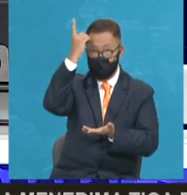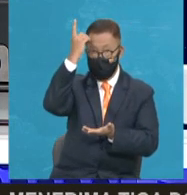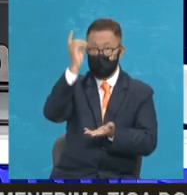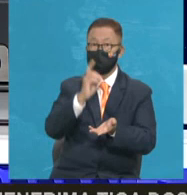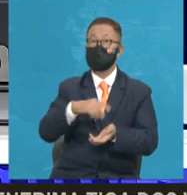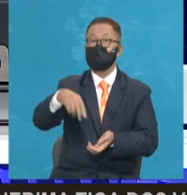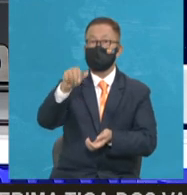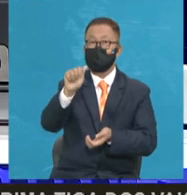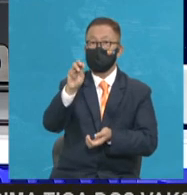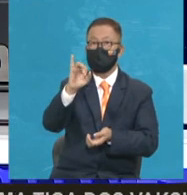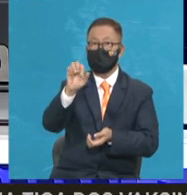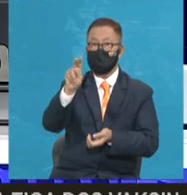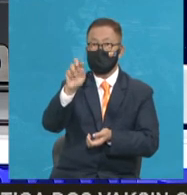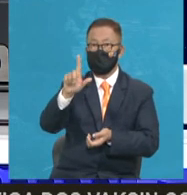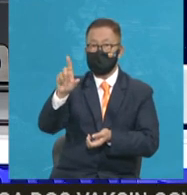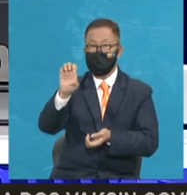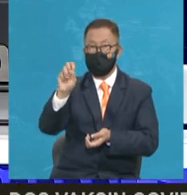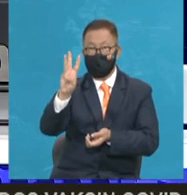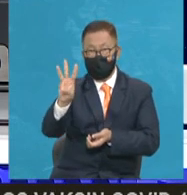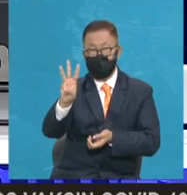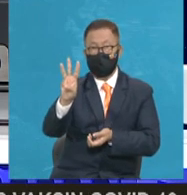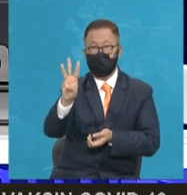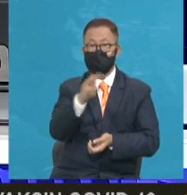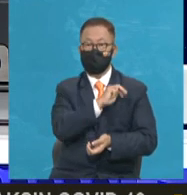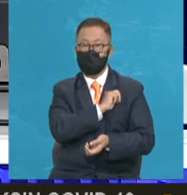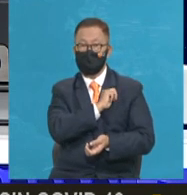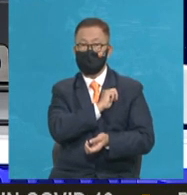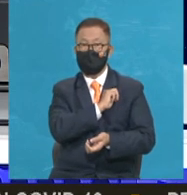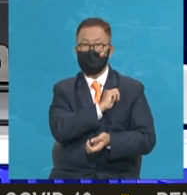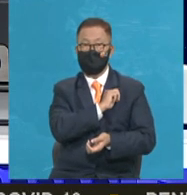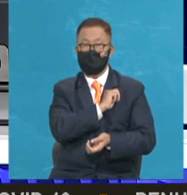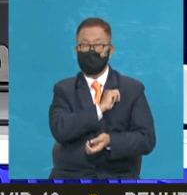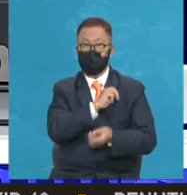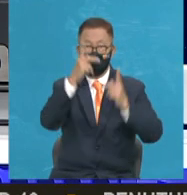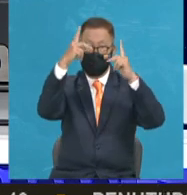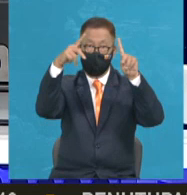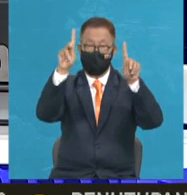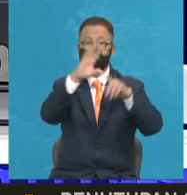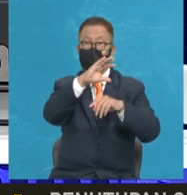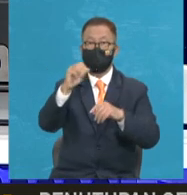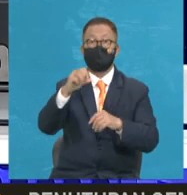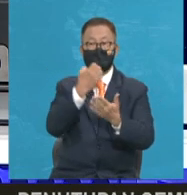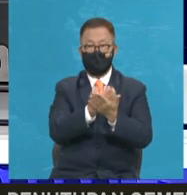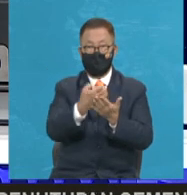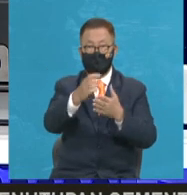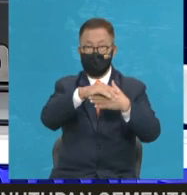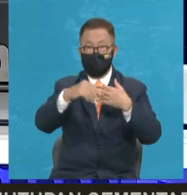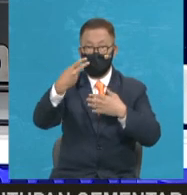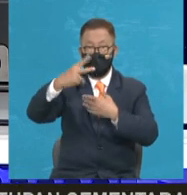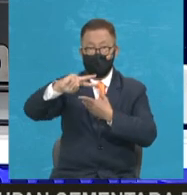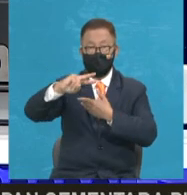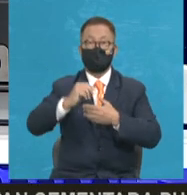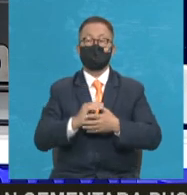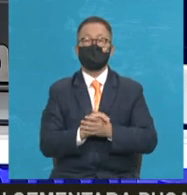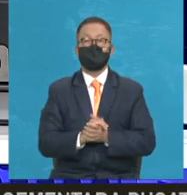Doctor Awang Haji Muhammad Amin bin Abdulloh menteri di jabatan Perdana Menteri dan menteri keuangan dan ekonomi kedua